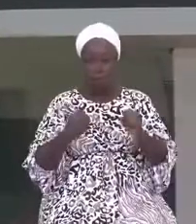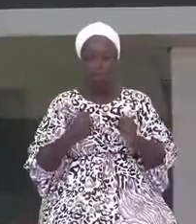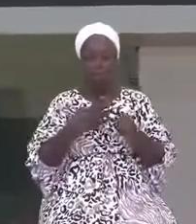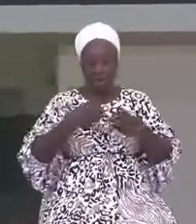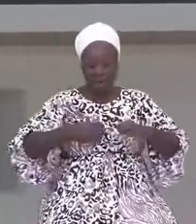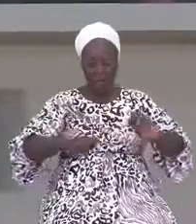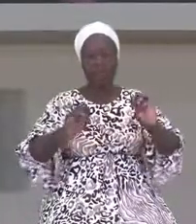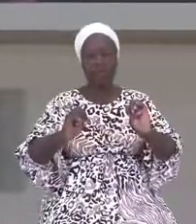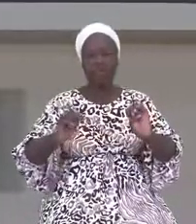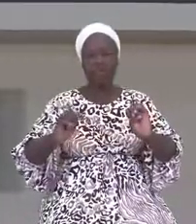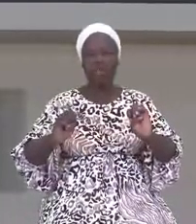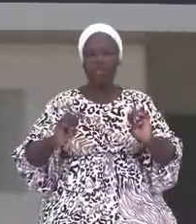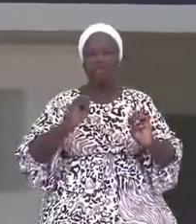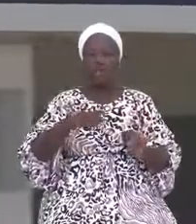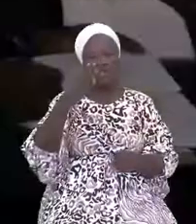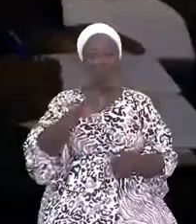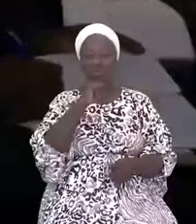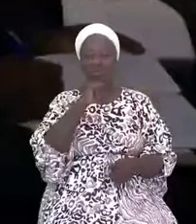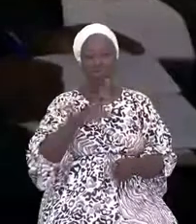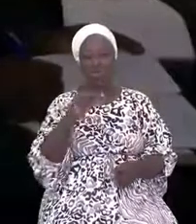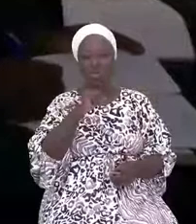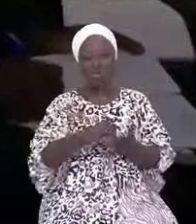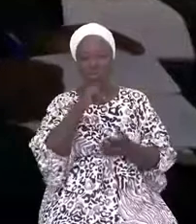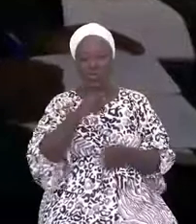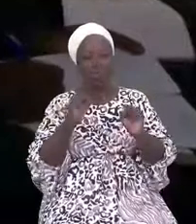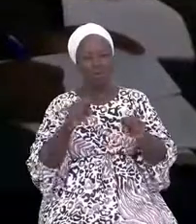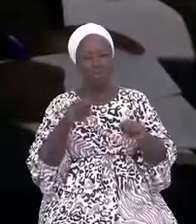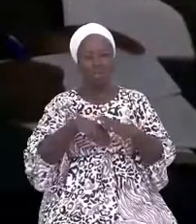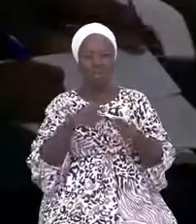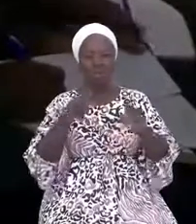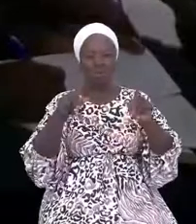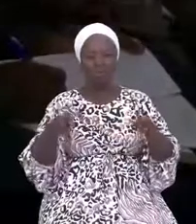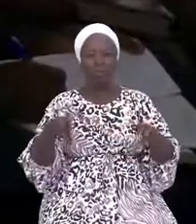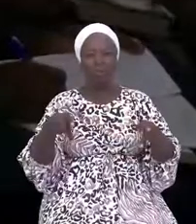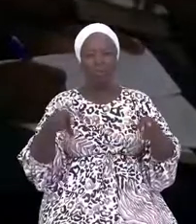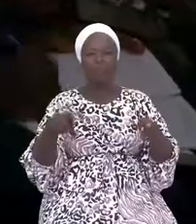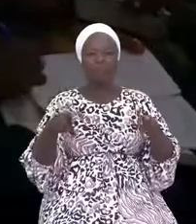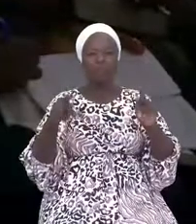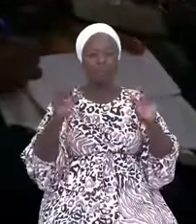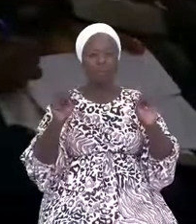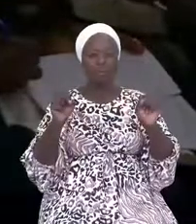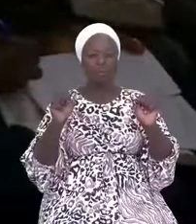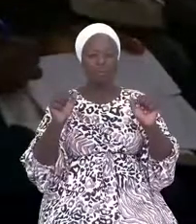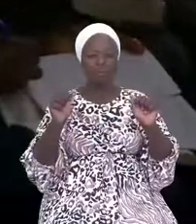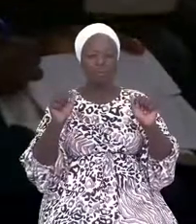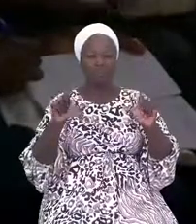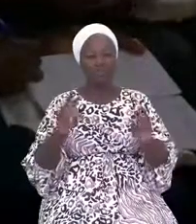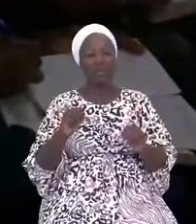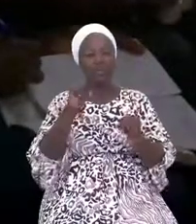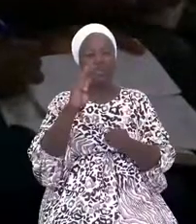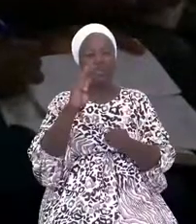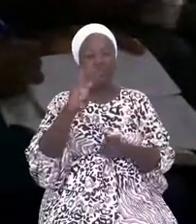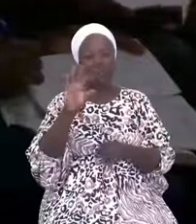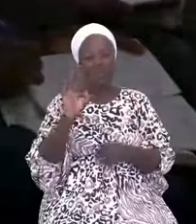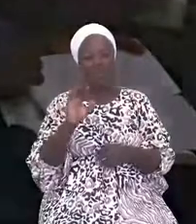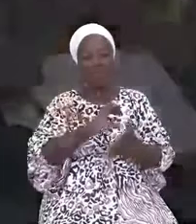en somme 49 verset 7 psaume 49 psaume